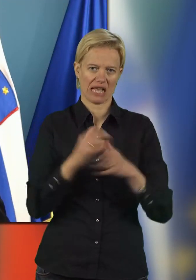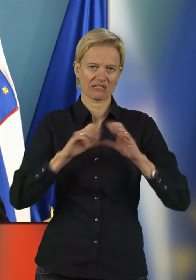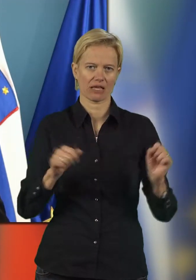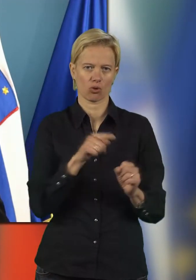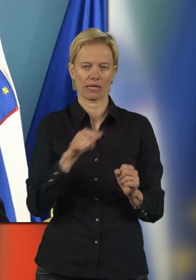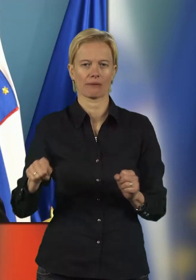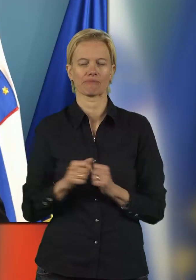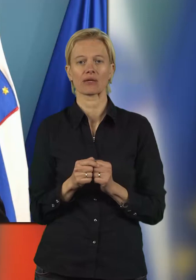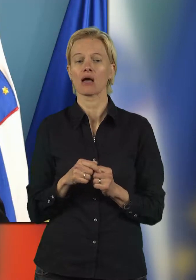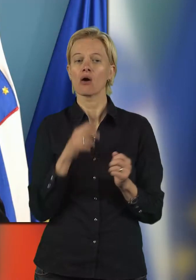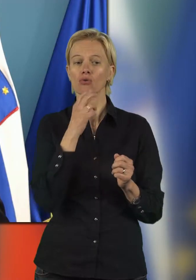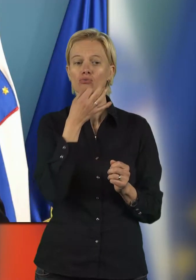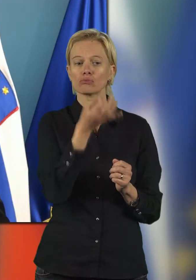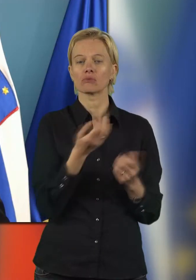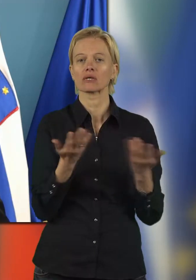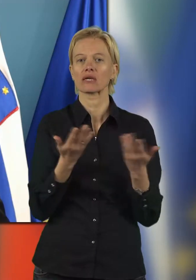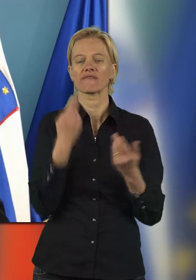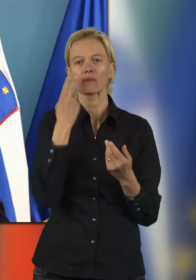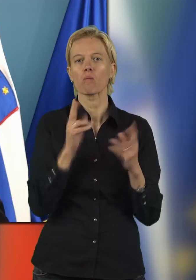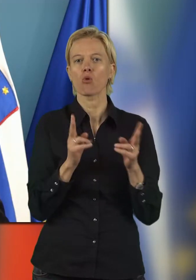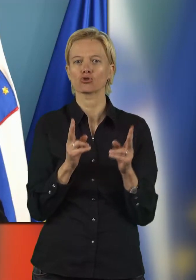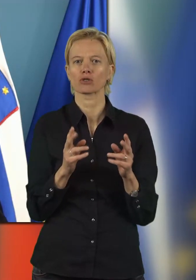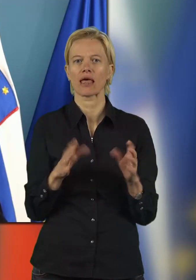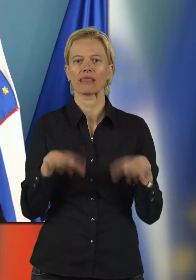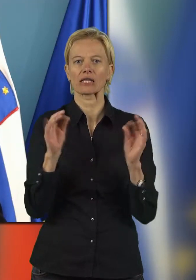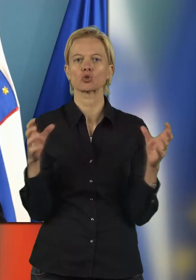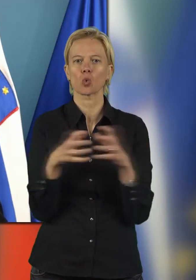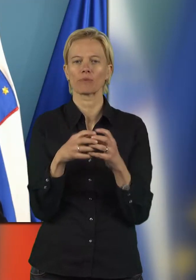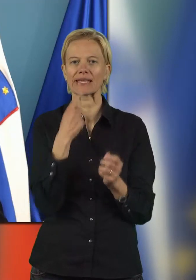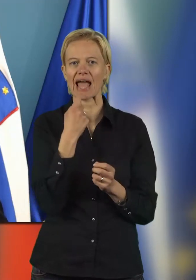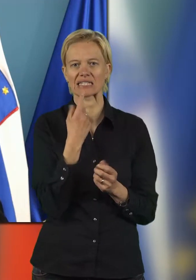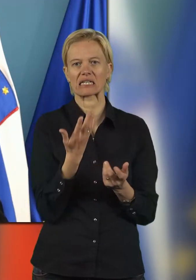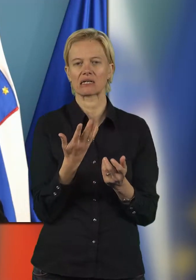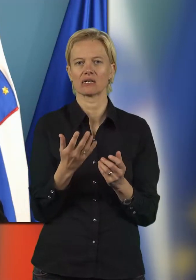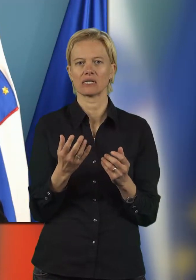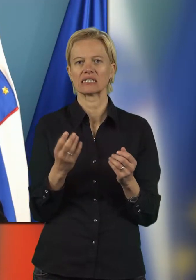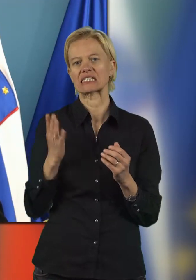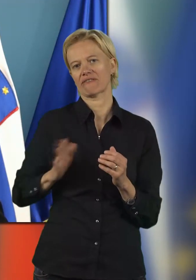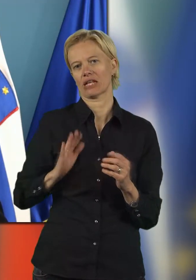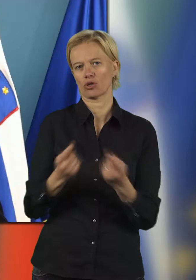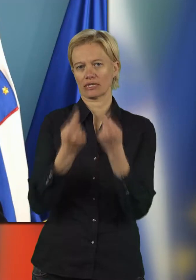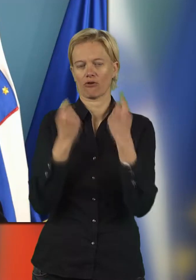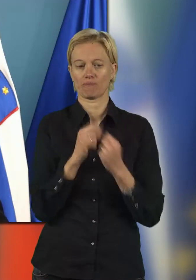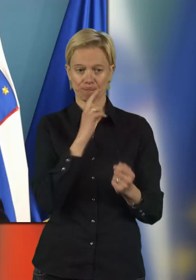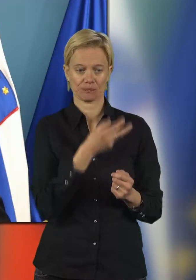tem razpisu za izvedbo del. Pa še, kje vidite možnost, da najdete nek skupni jezik s civilno inicijativo?